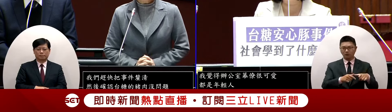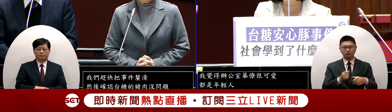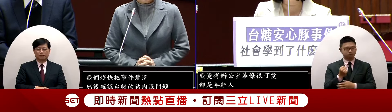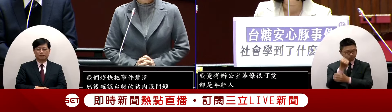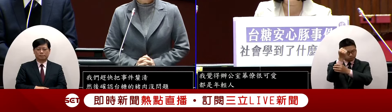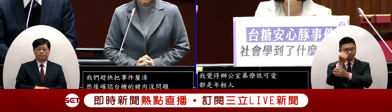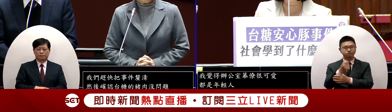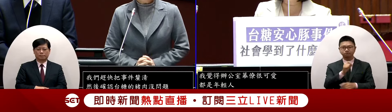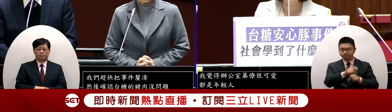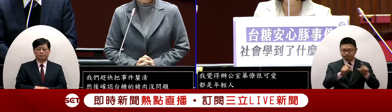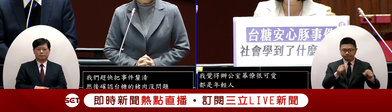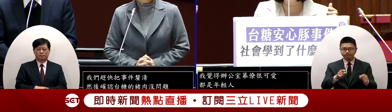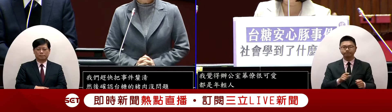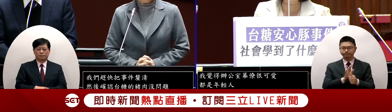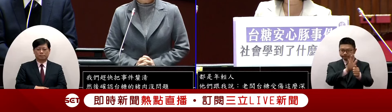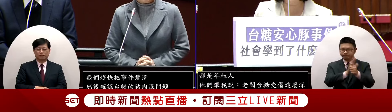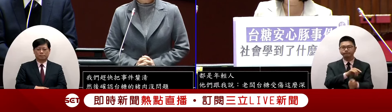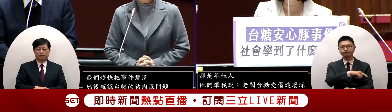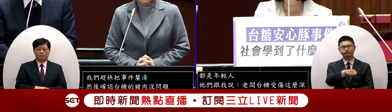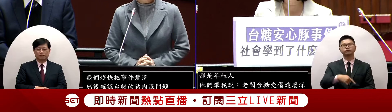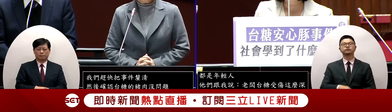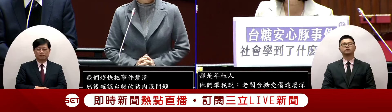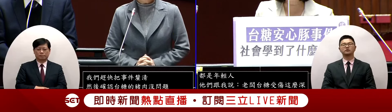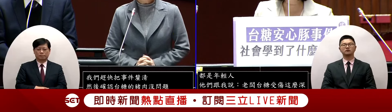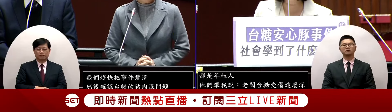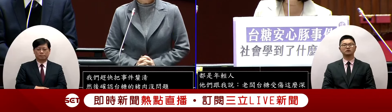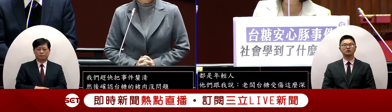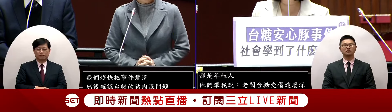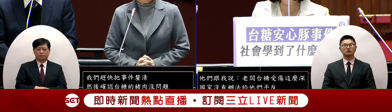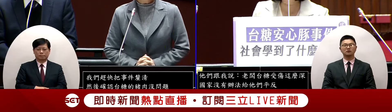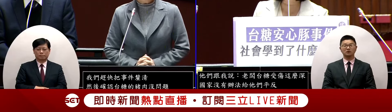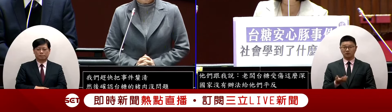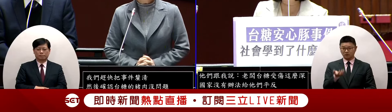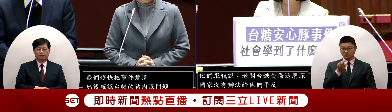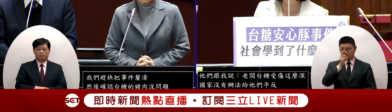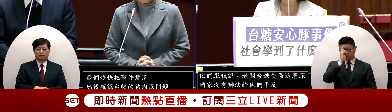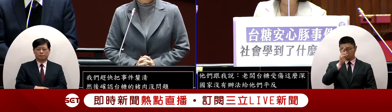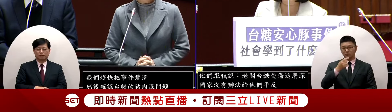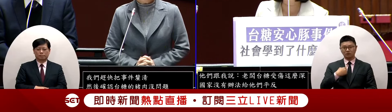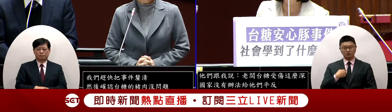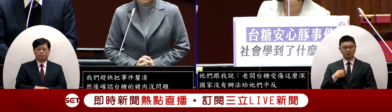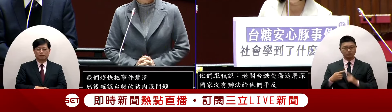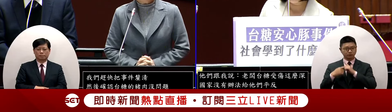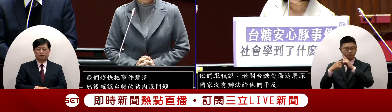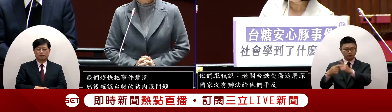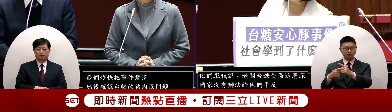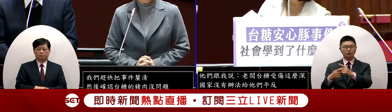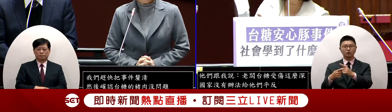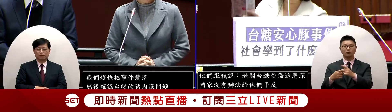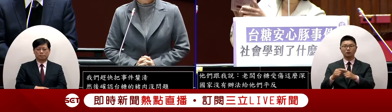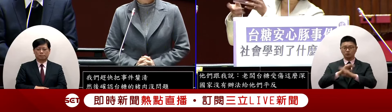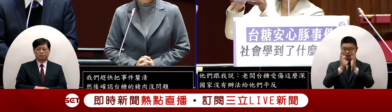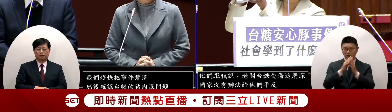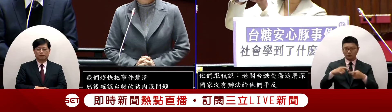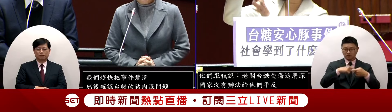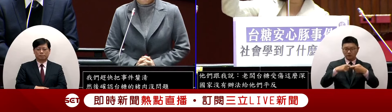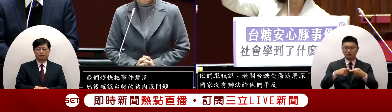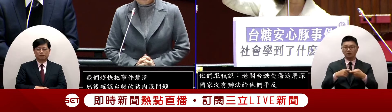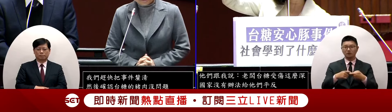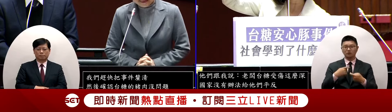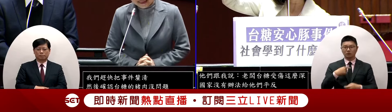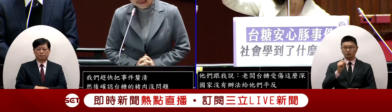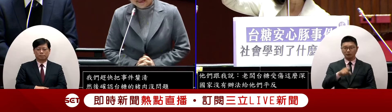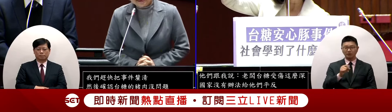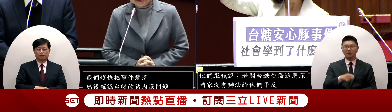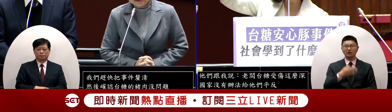吃起来，台糖的产品买起来。刚刚中午我跟我助理去了一趟全联，我们买了台糖的燕